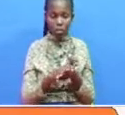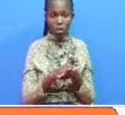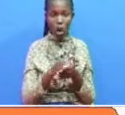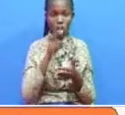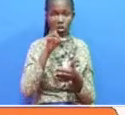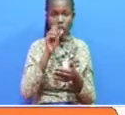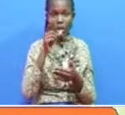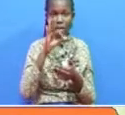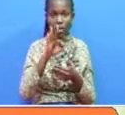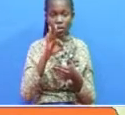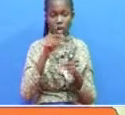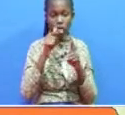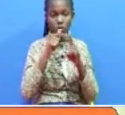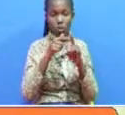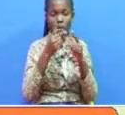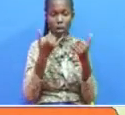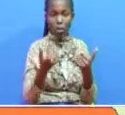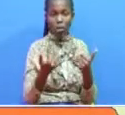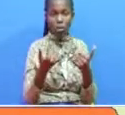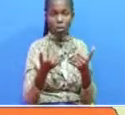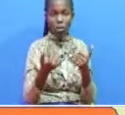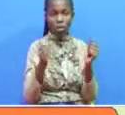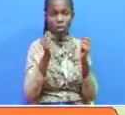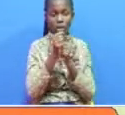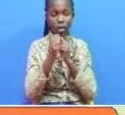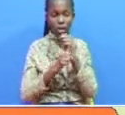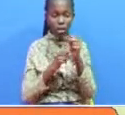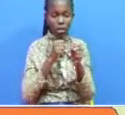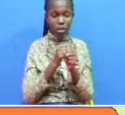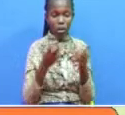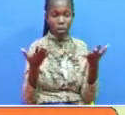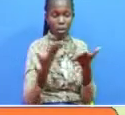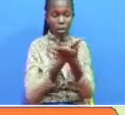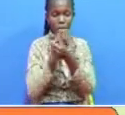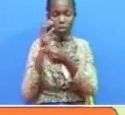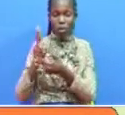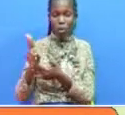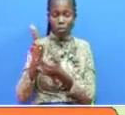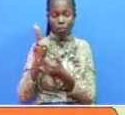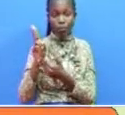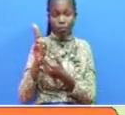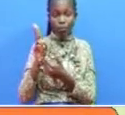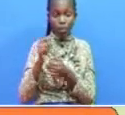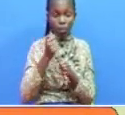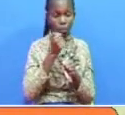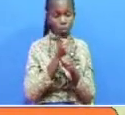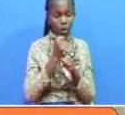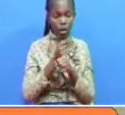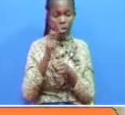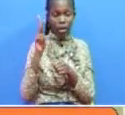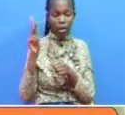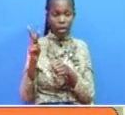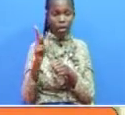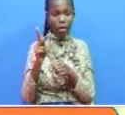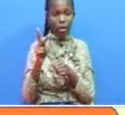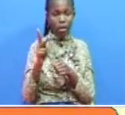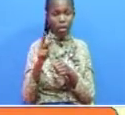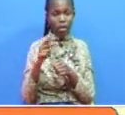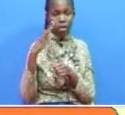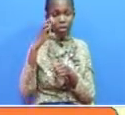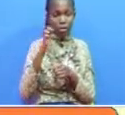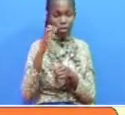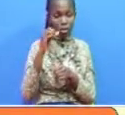wangilili na 13 kukakufike ya oyini utalo wa miaka 10, ila Musumbi Uhuru Muigai Kenyatta wadhu kuma Kenya tandongo ya yuluka na